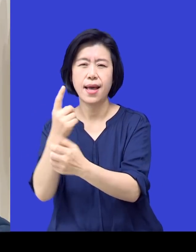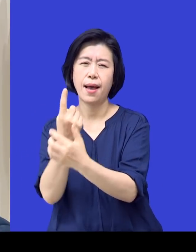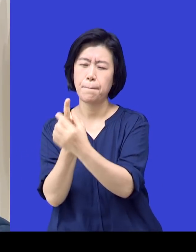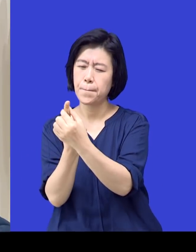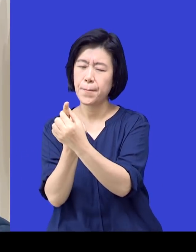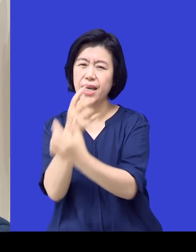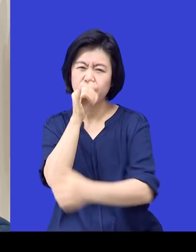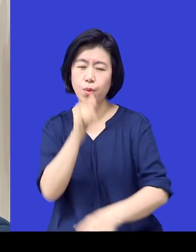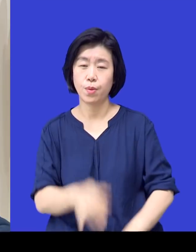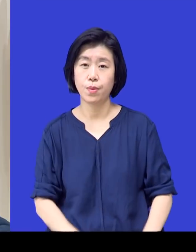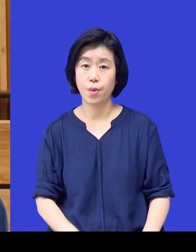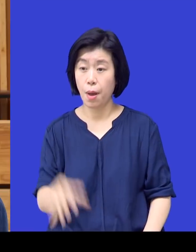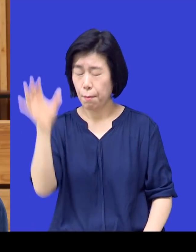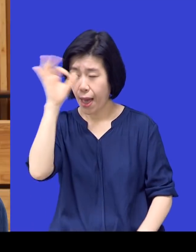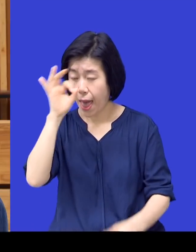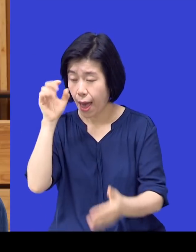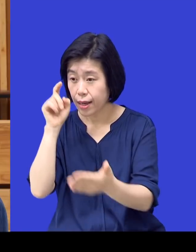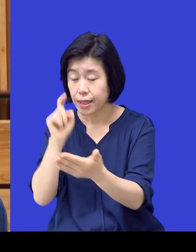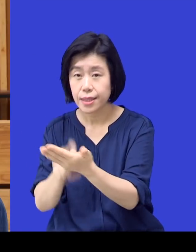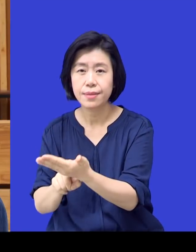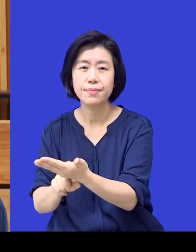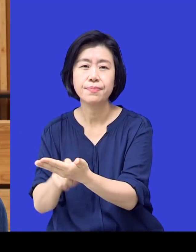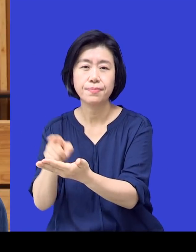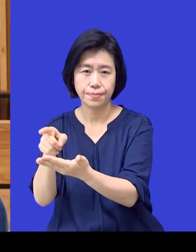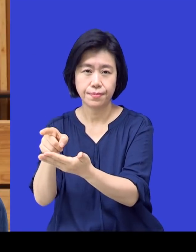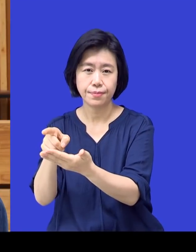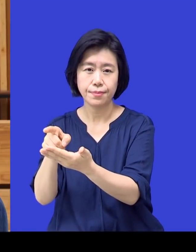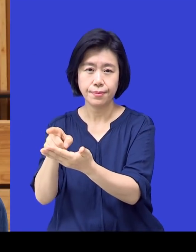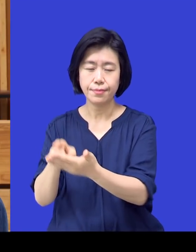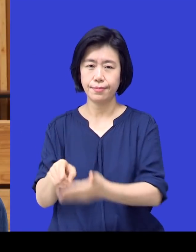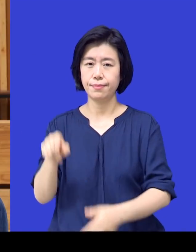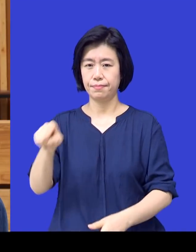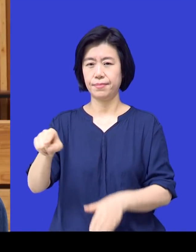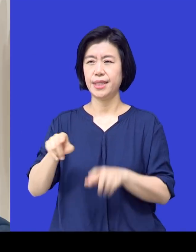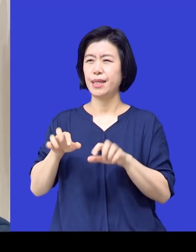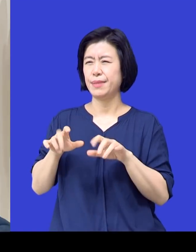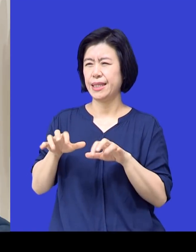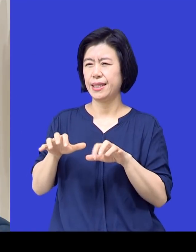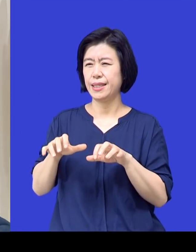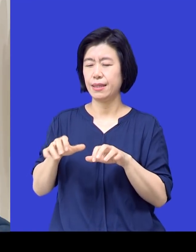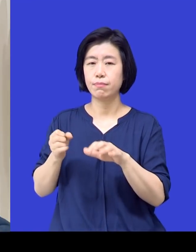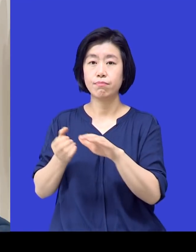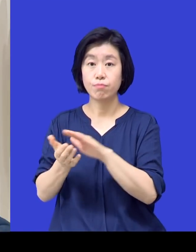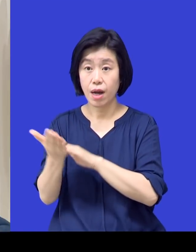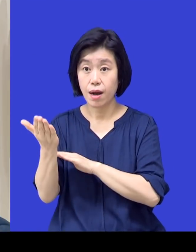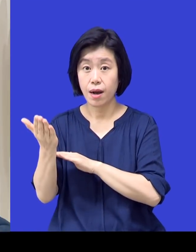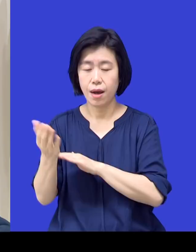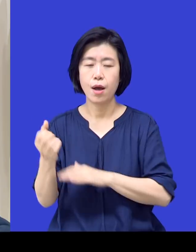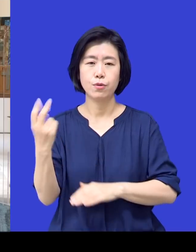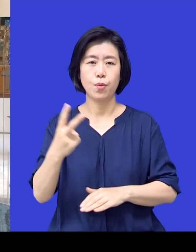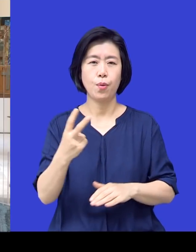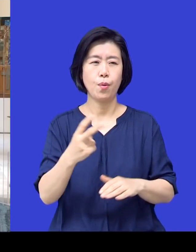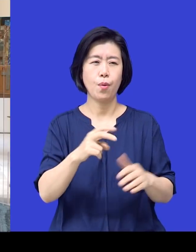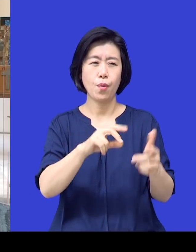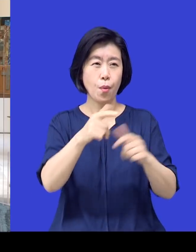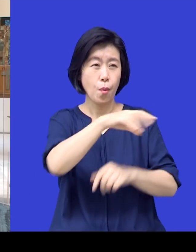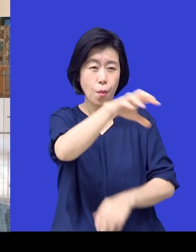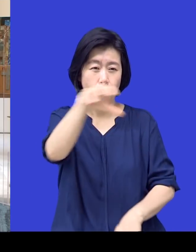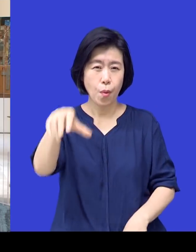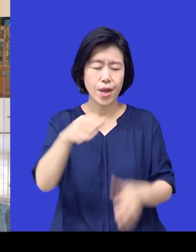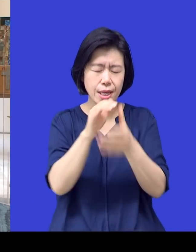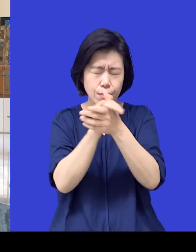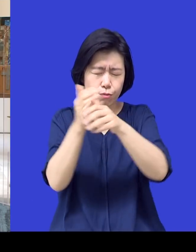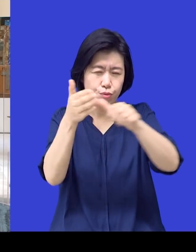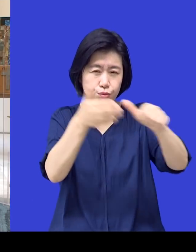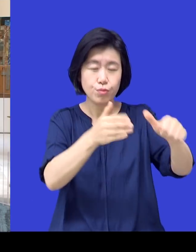가진 그것을 찾은 거예요. 예. 예. 그래서 막 편지를 썼대요. 그리고 기도 부탁을 전 세계에다 한 거예요. 엔다카츠를 위해서